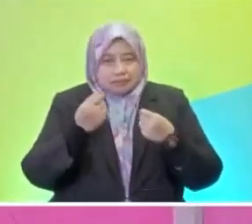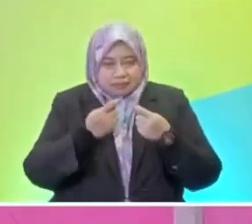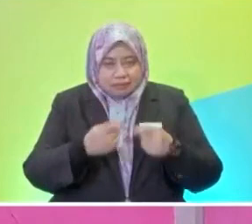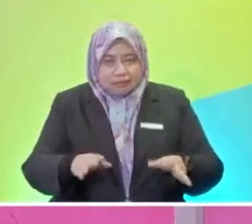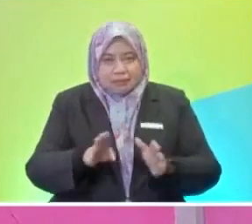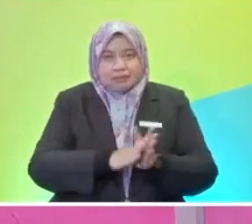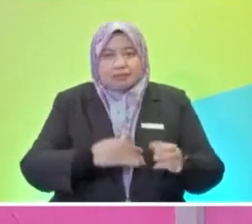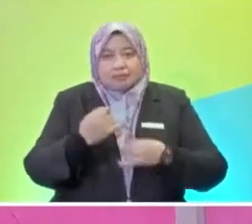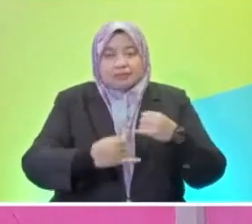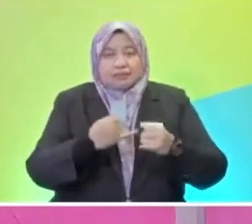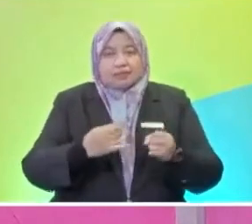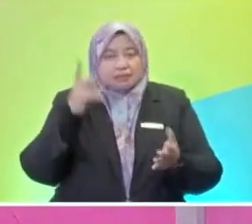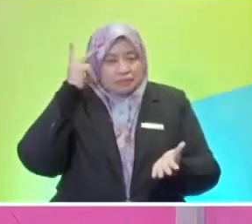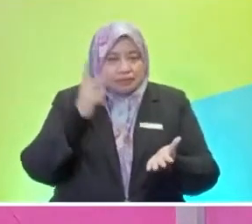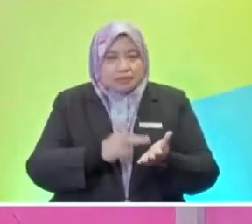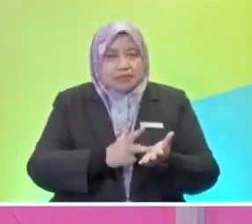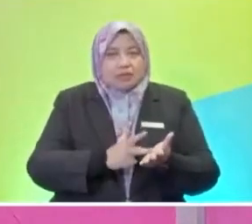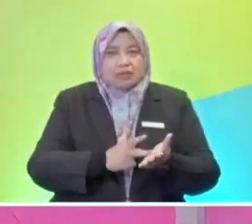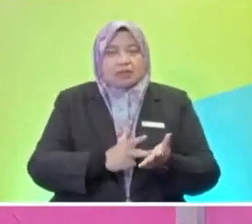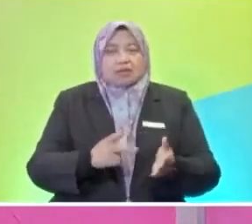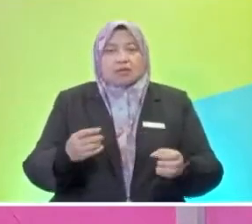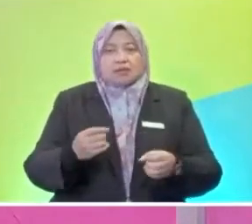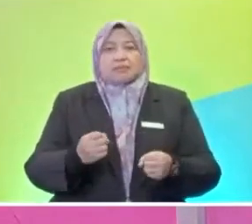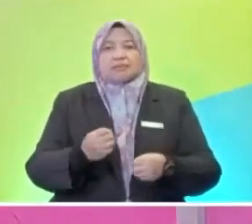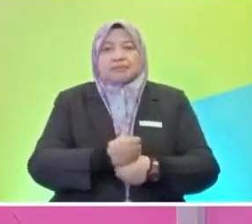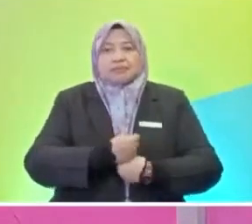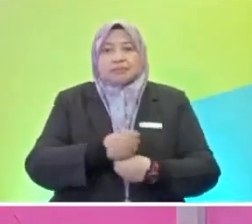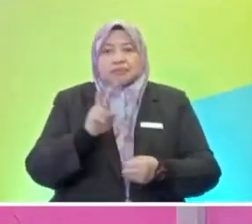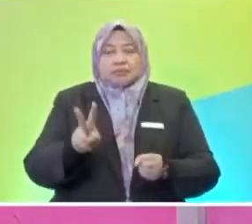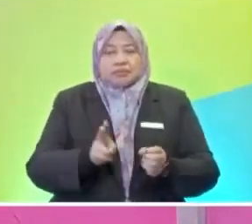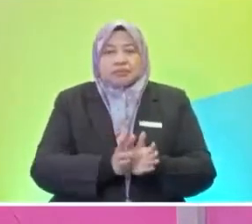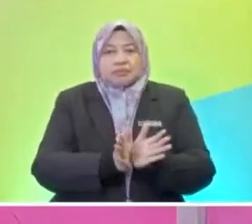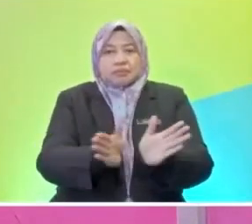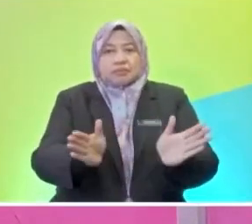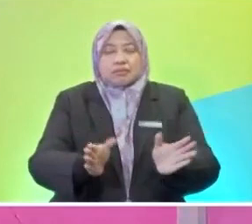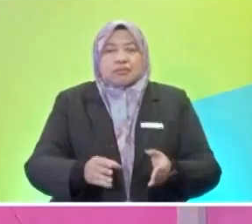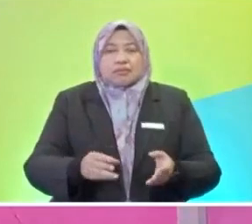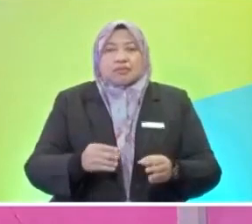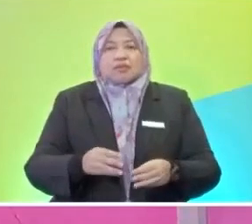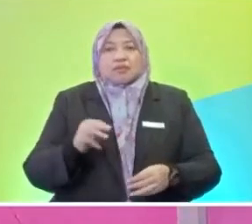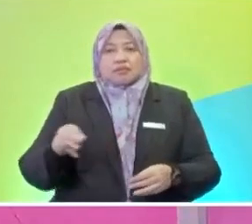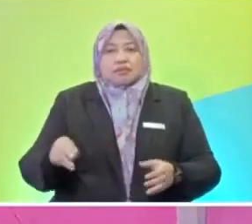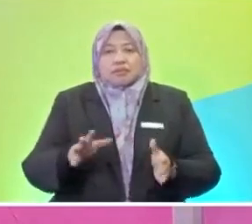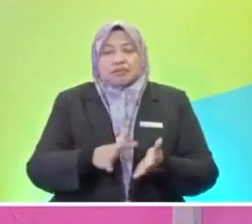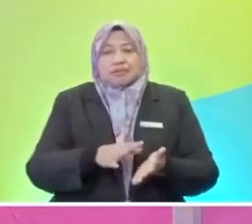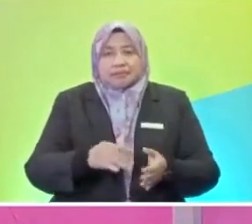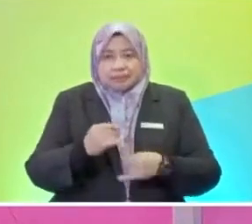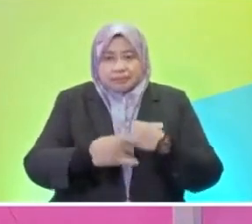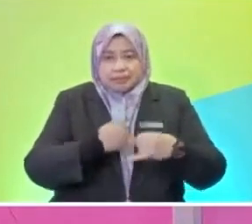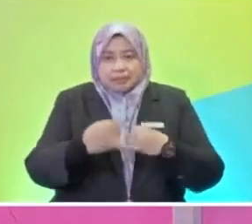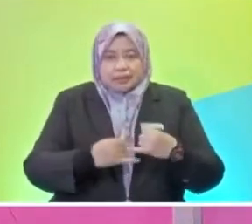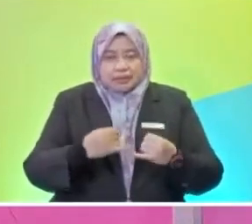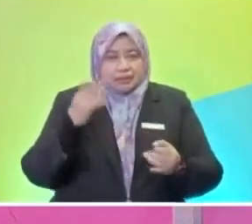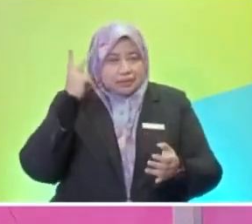dua dimensi dari tiga bentuk tiga dimensi dan mereka berjaya memprihatin berkaitan